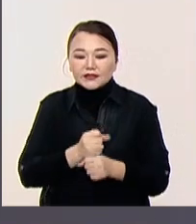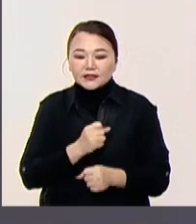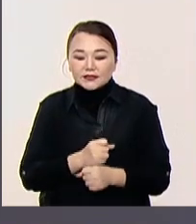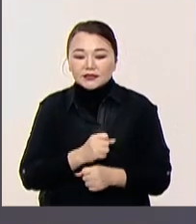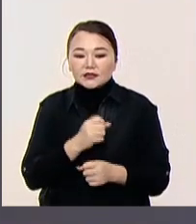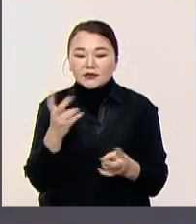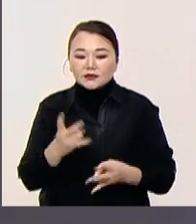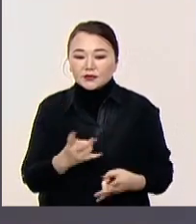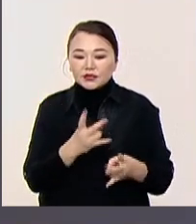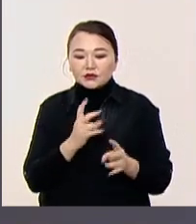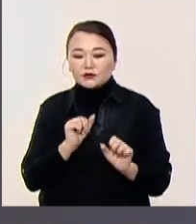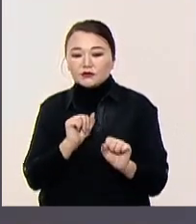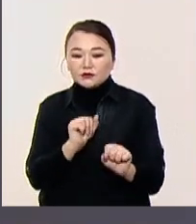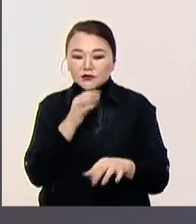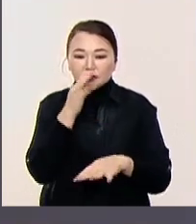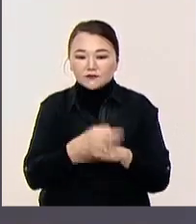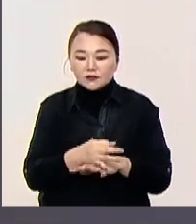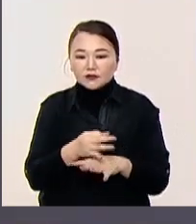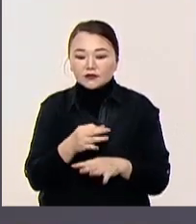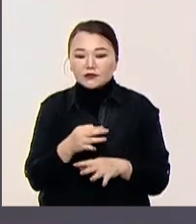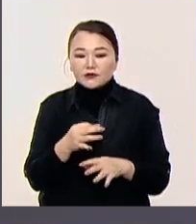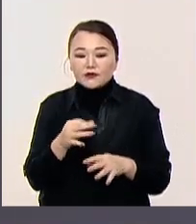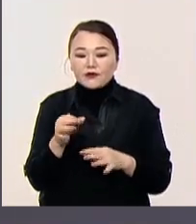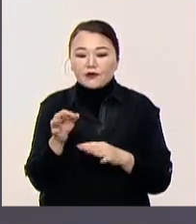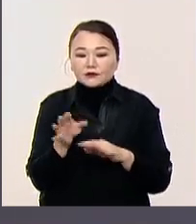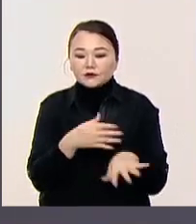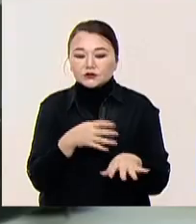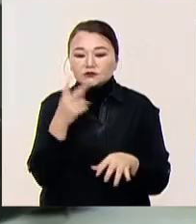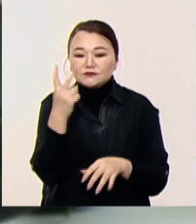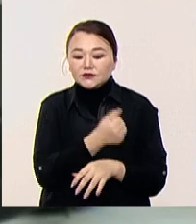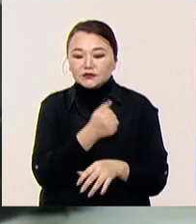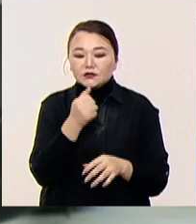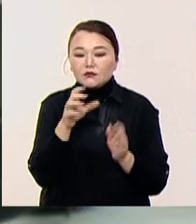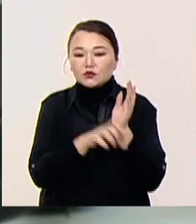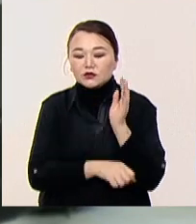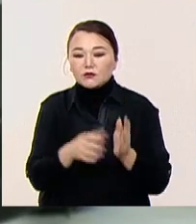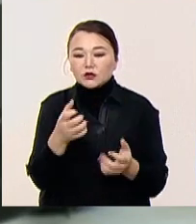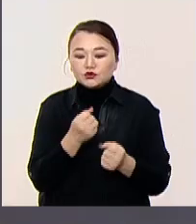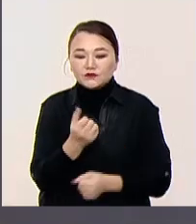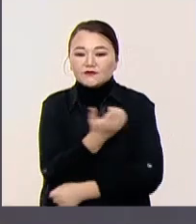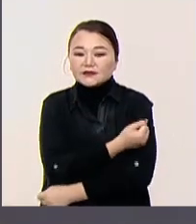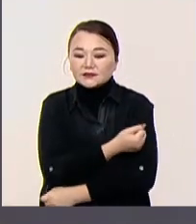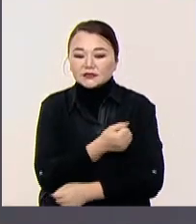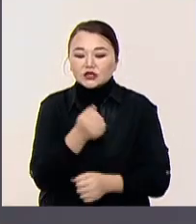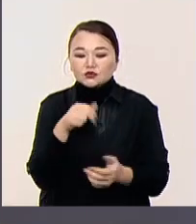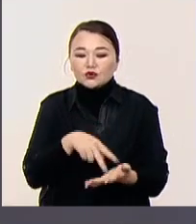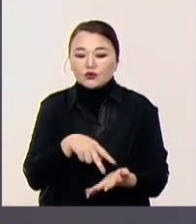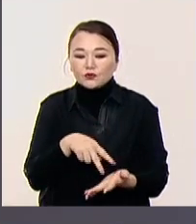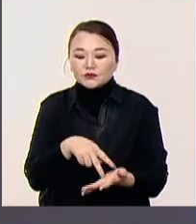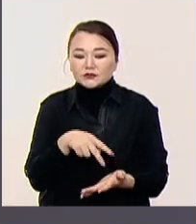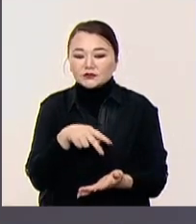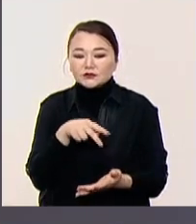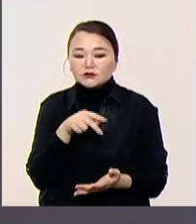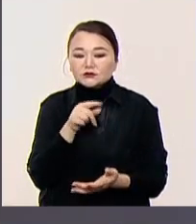выработался необходимый иммунный ответ, проходит минимум 2 недели после получения вакцинации. Стоимость вакцины, она